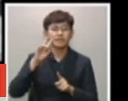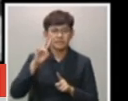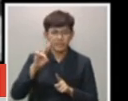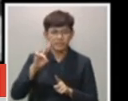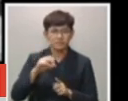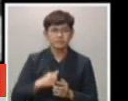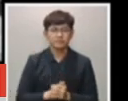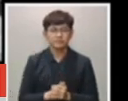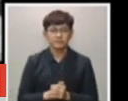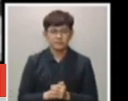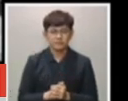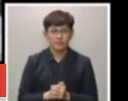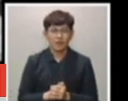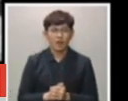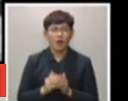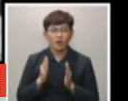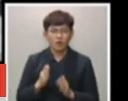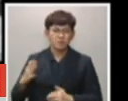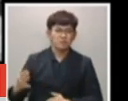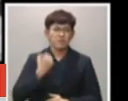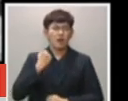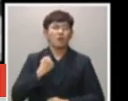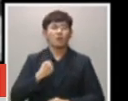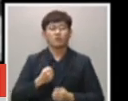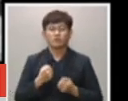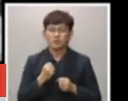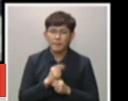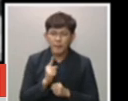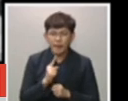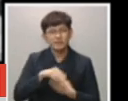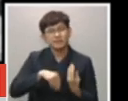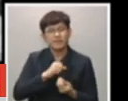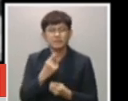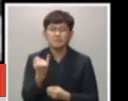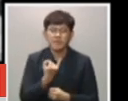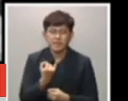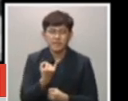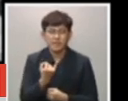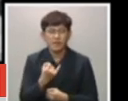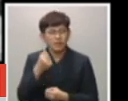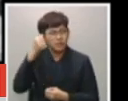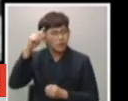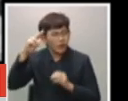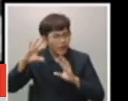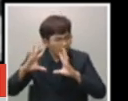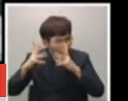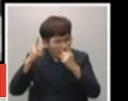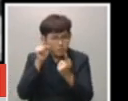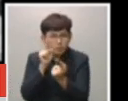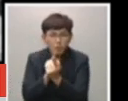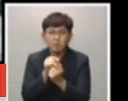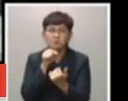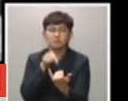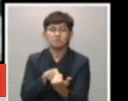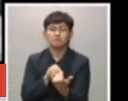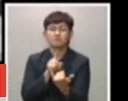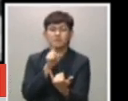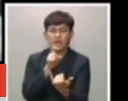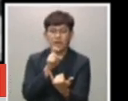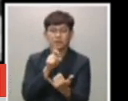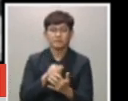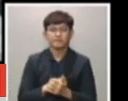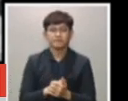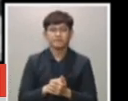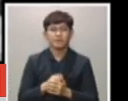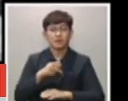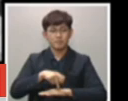เศรษฐกิจไม่ดีหายตัวไป2วันพบอีกทีกลายเป็นศพท่านประธานครับ